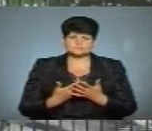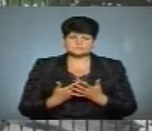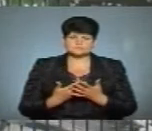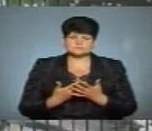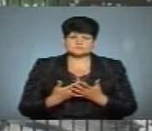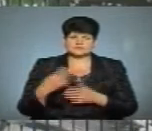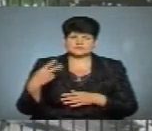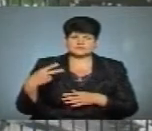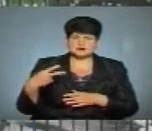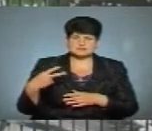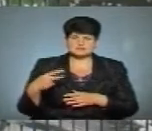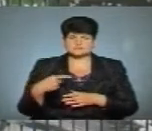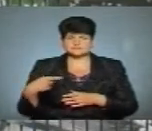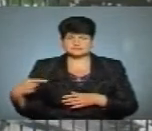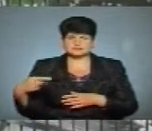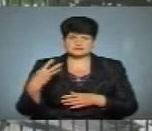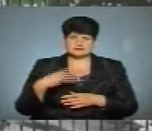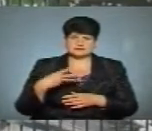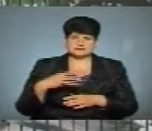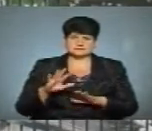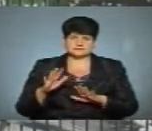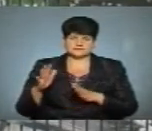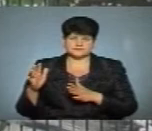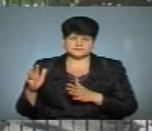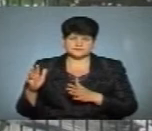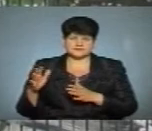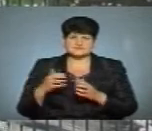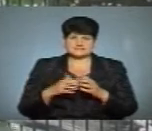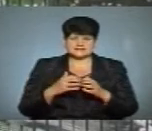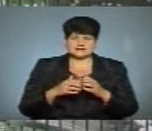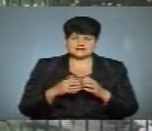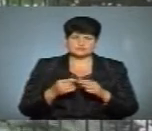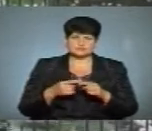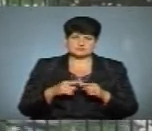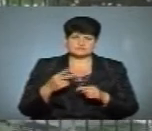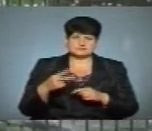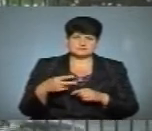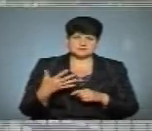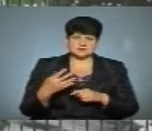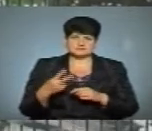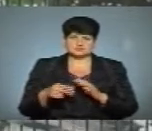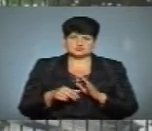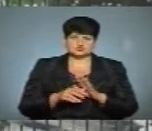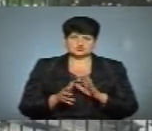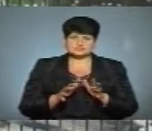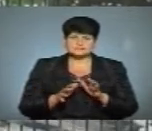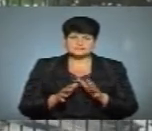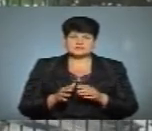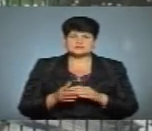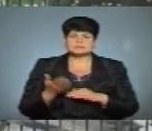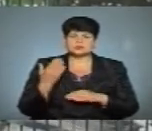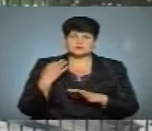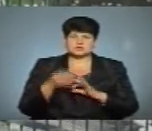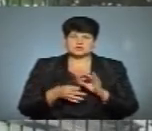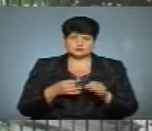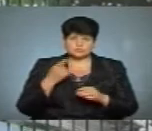межах 20-30 випадків. В середньому це 25-26. За попередню добу, як ви